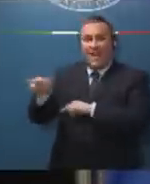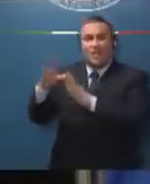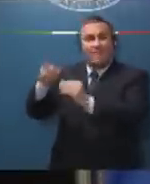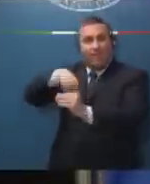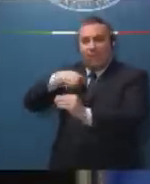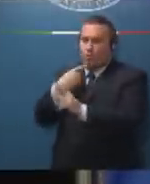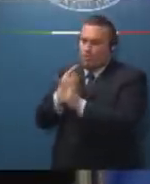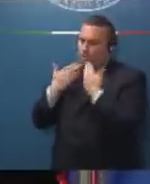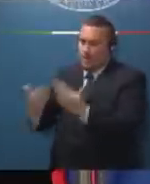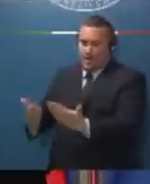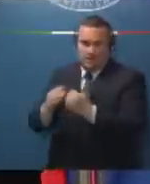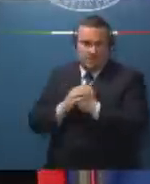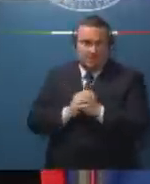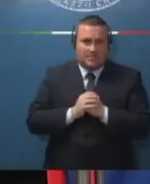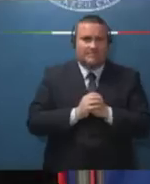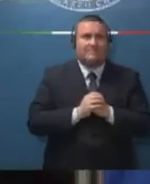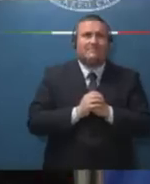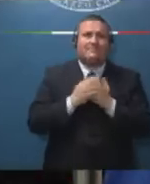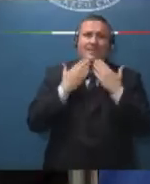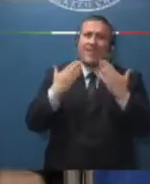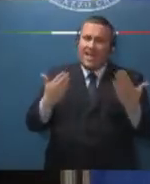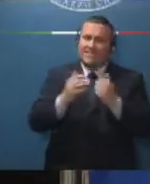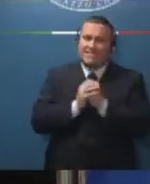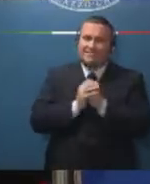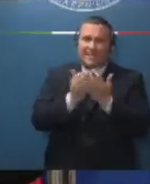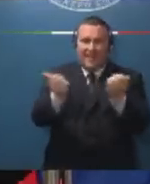noi Grazie arrivederci